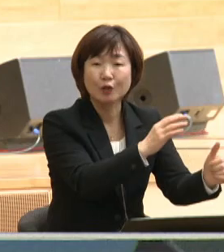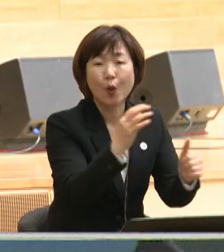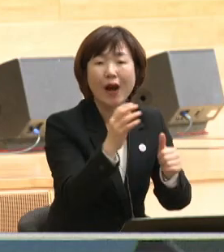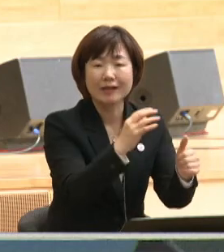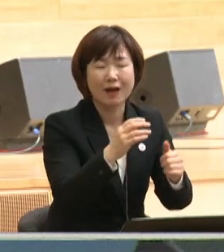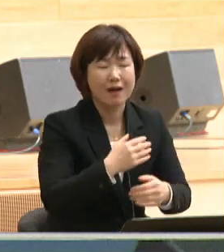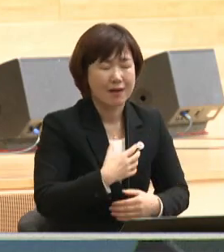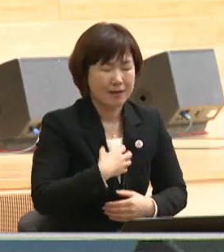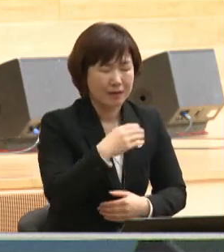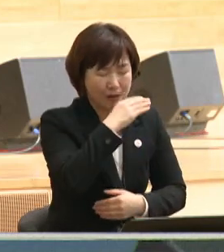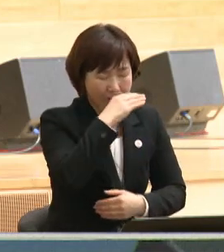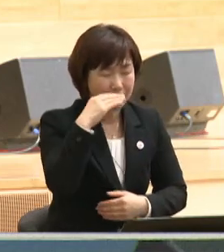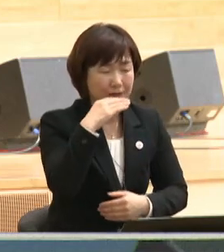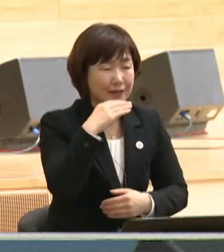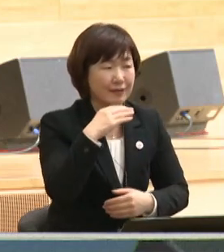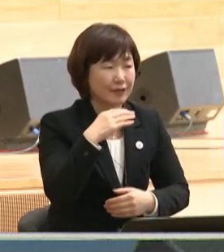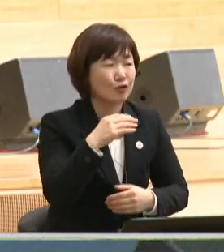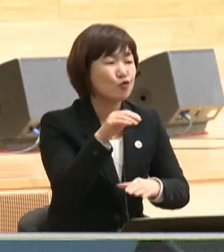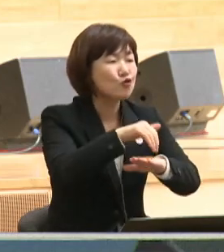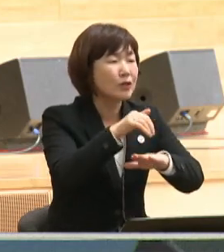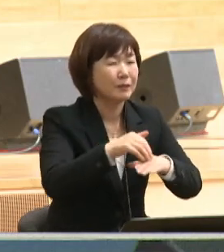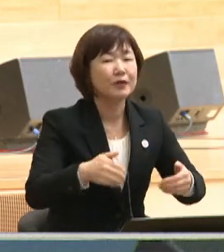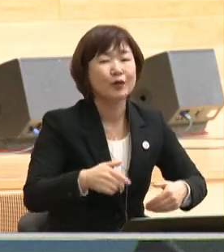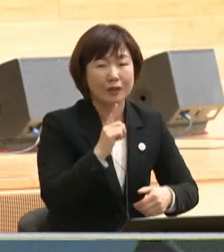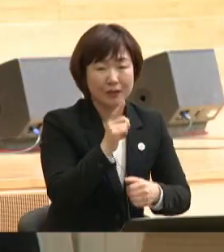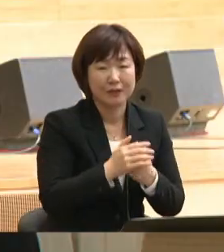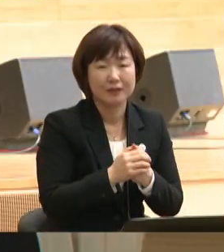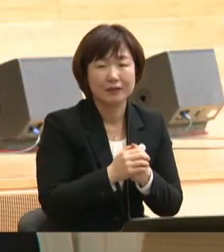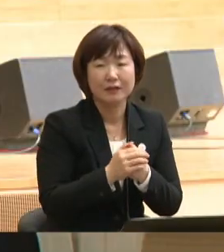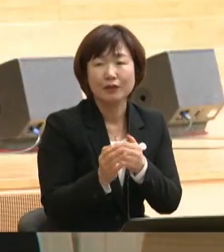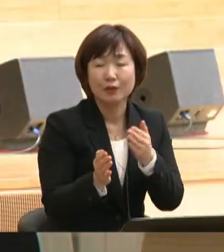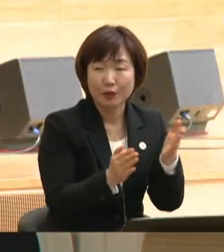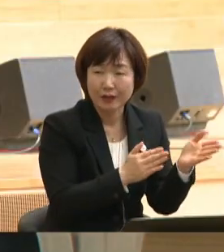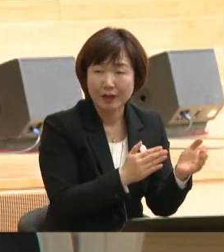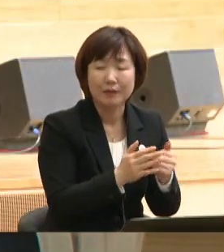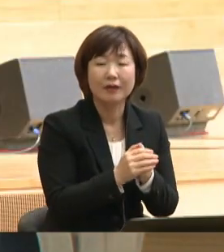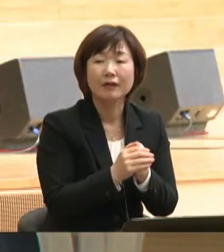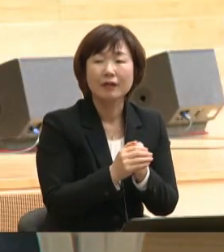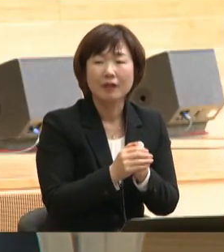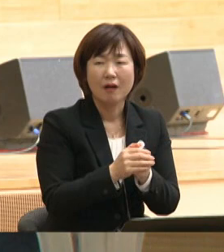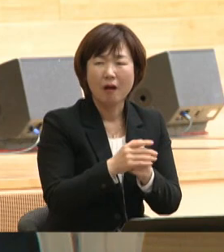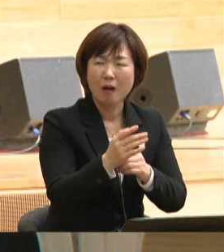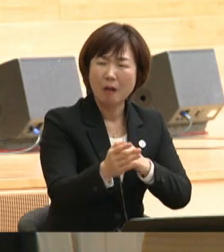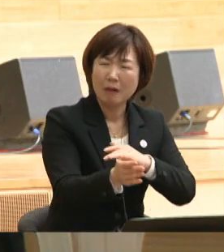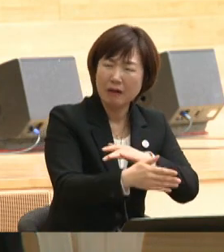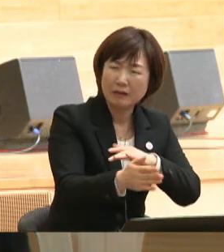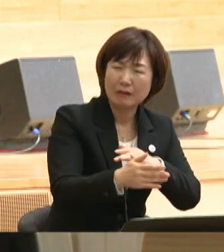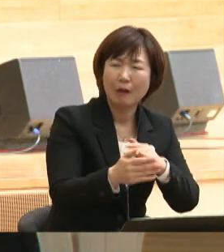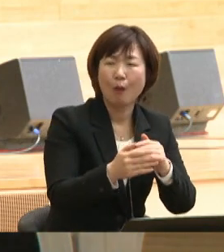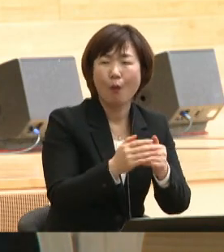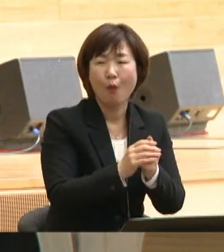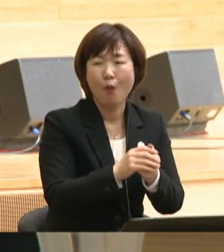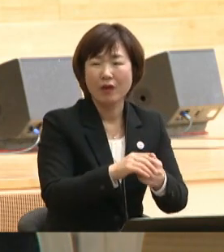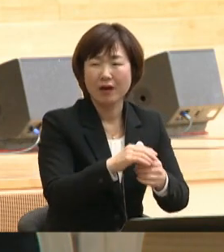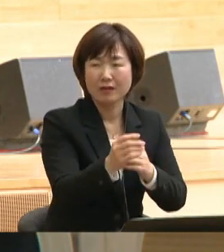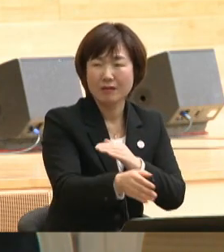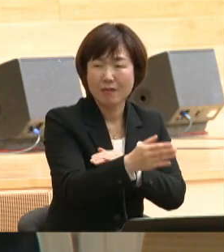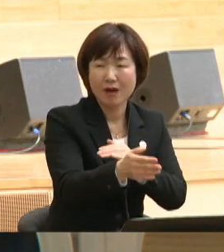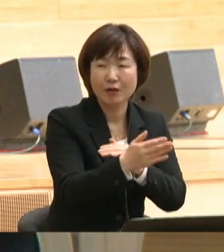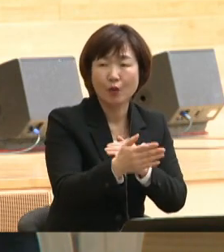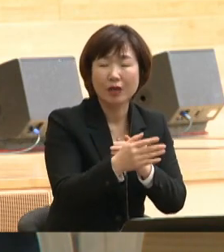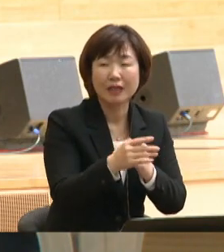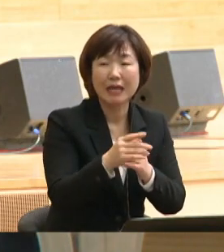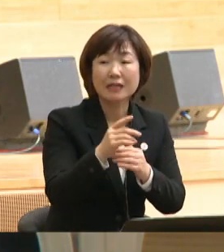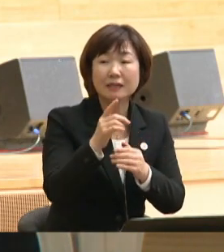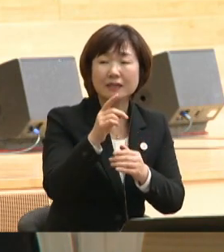이거 해야 된다라고 말하는 것입니다 또한 디모데전서에서는 망령되고 허탄한 신화를 버리고 경건에 이르도록